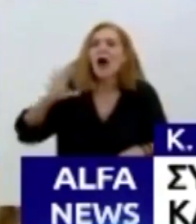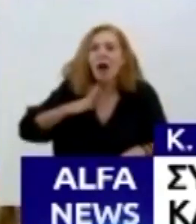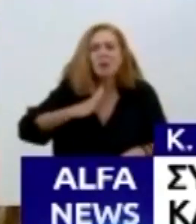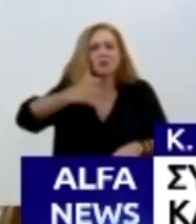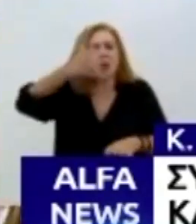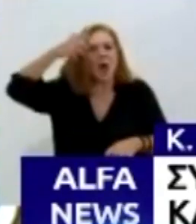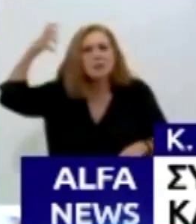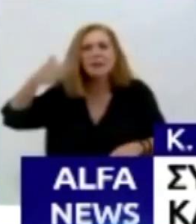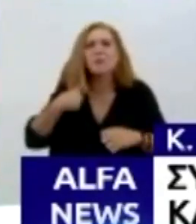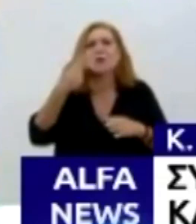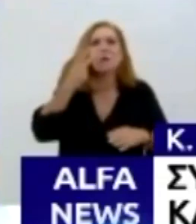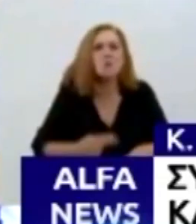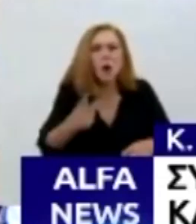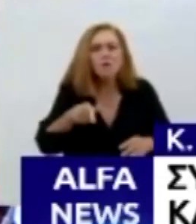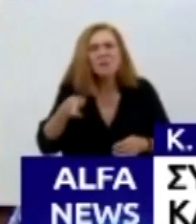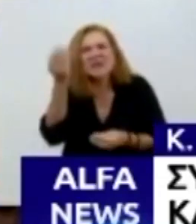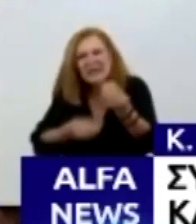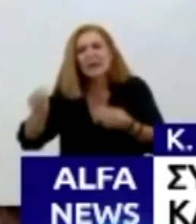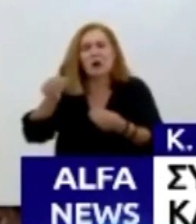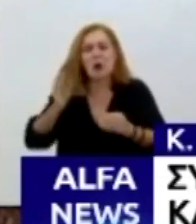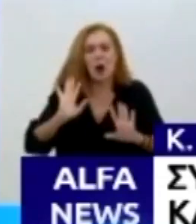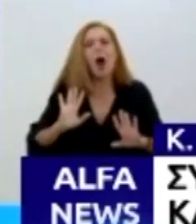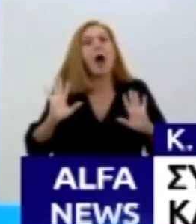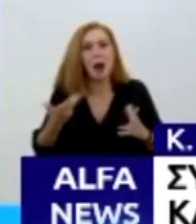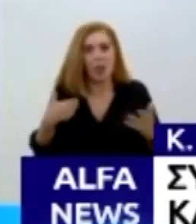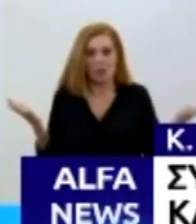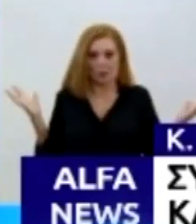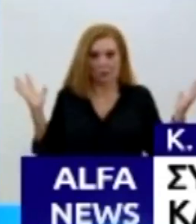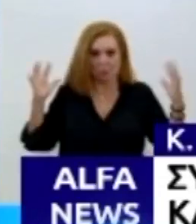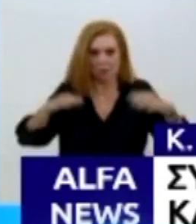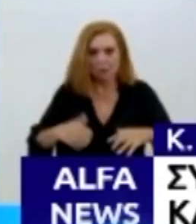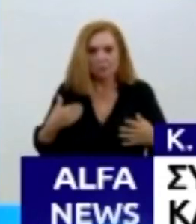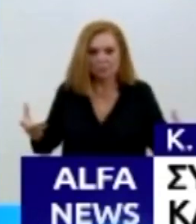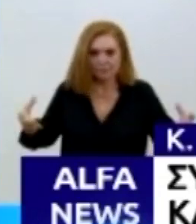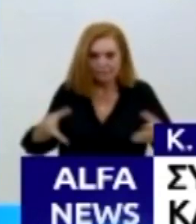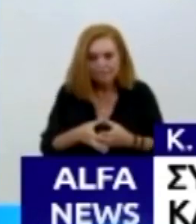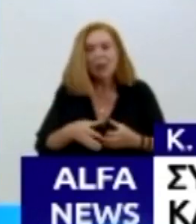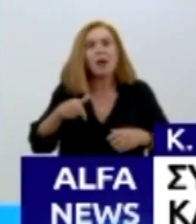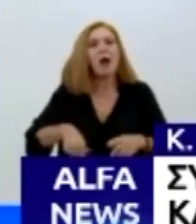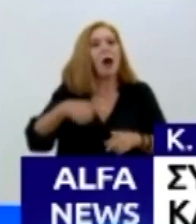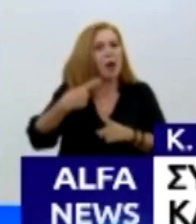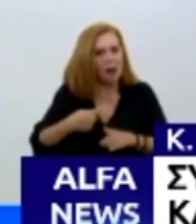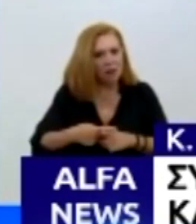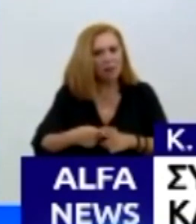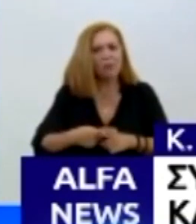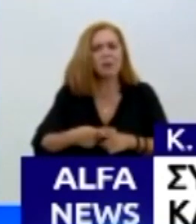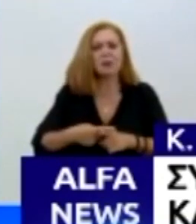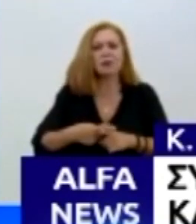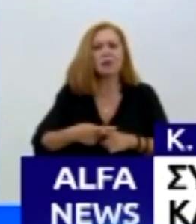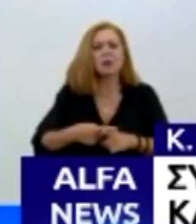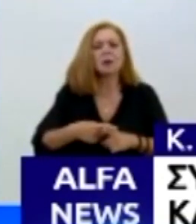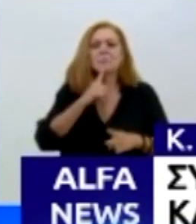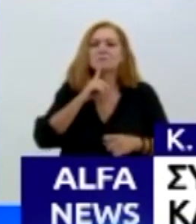επιστημονικής πρόβλεψης, αλλά με τη συστράτευση όλων, η πατρίδα μας διαθέτει τις δυνάμεις να